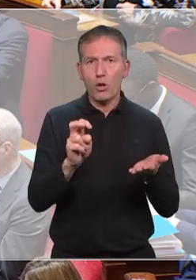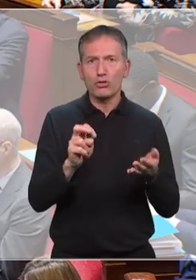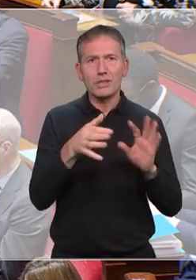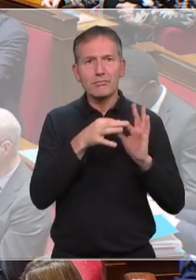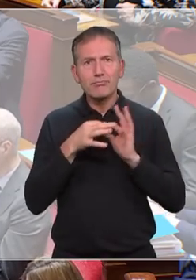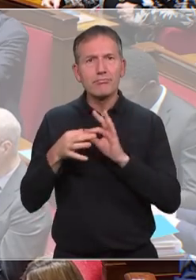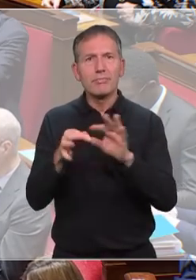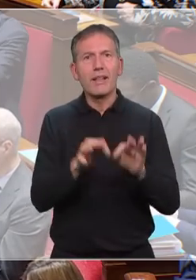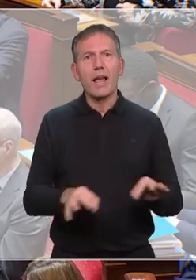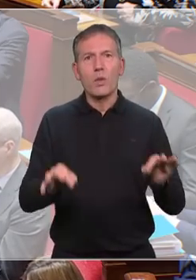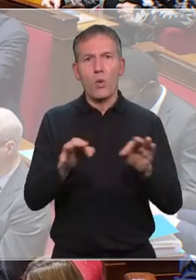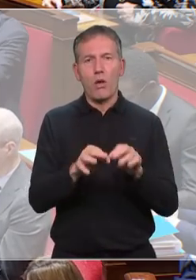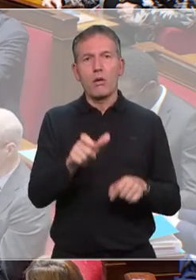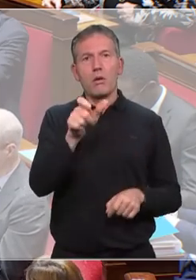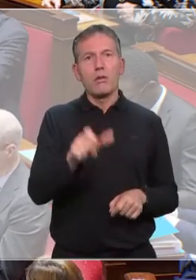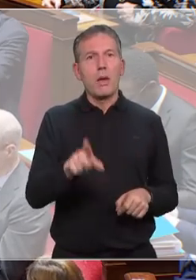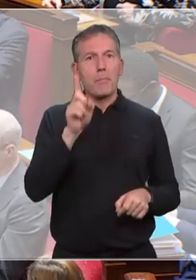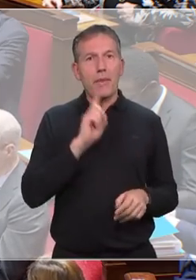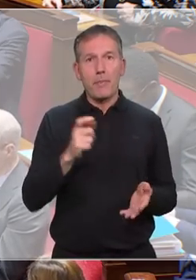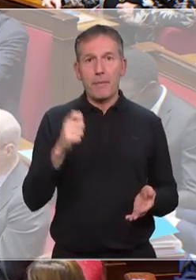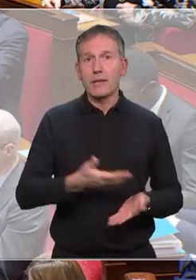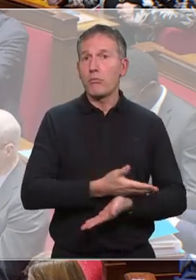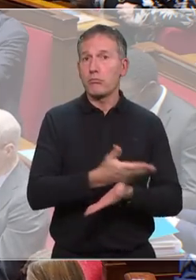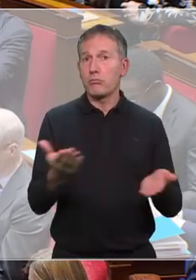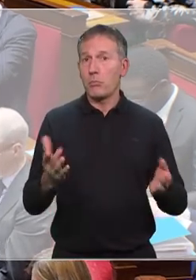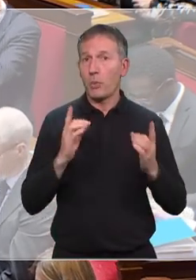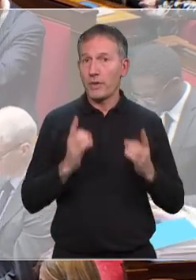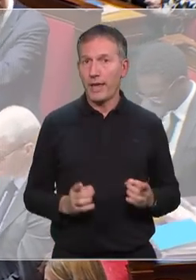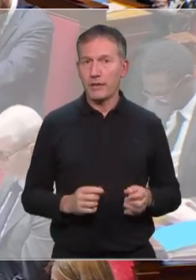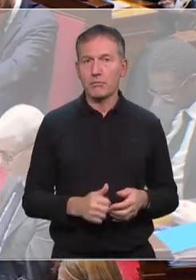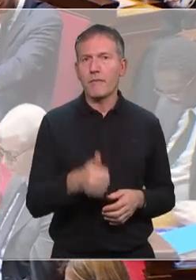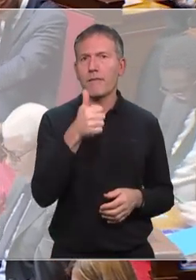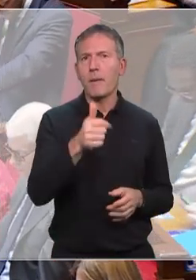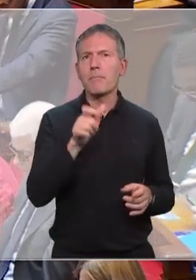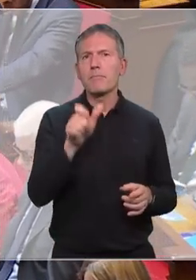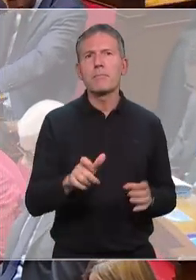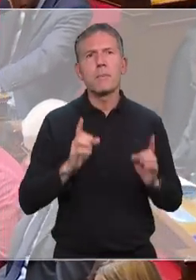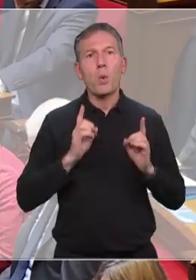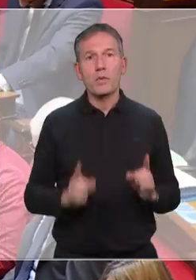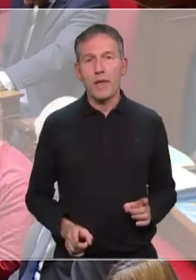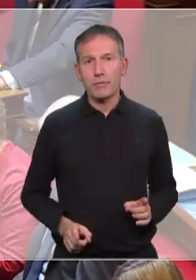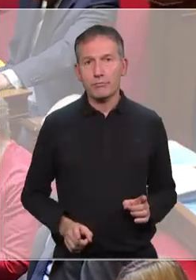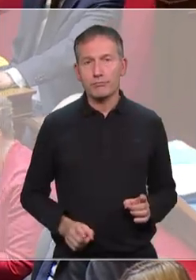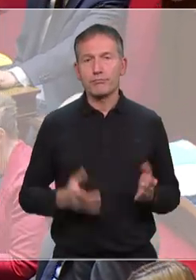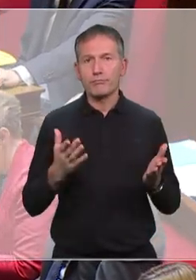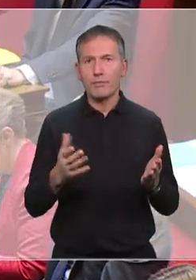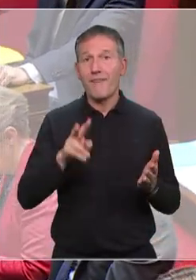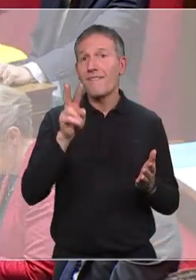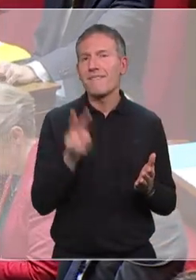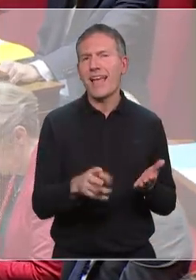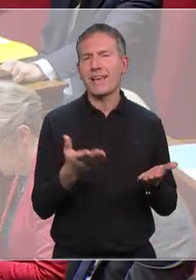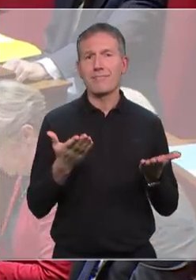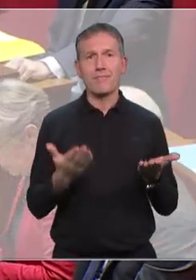des territoires. Madame la Présidente, mesdames et messieurs les députés, monsieur le député Guiton, c'est